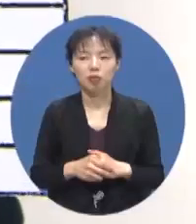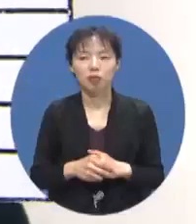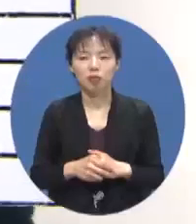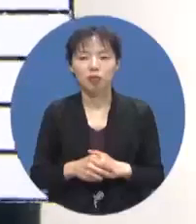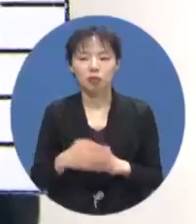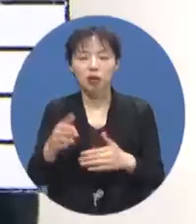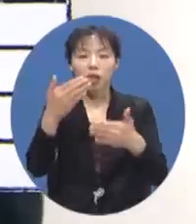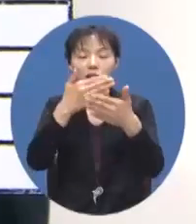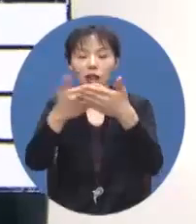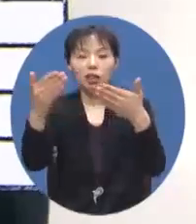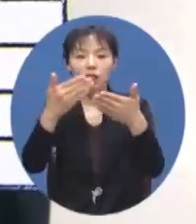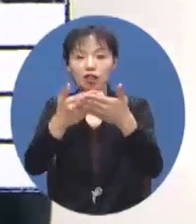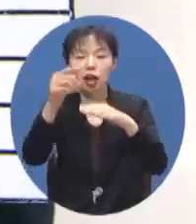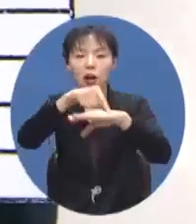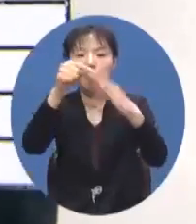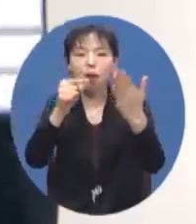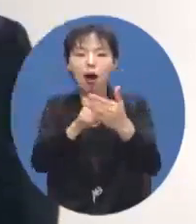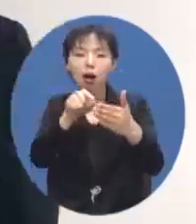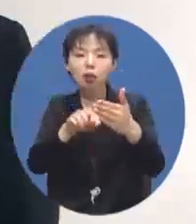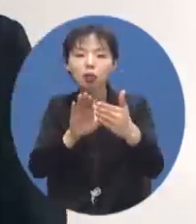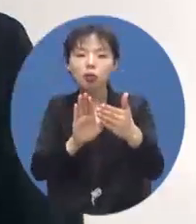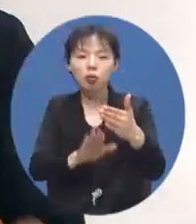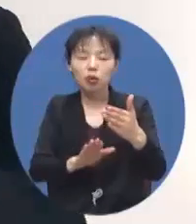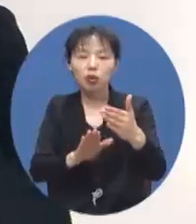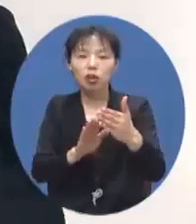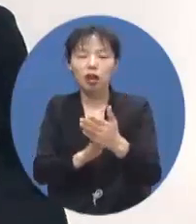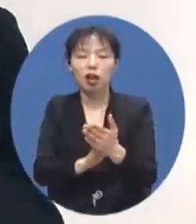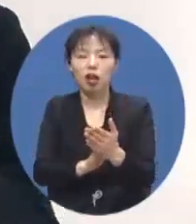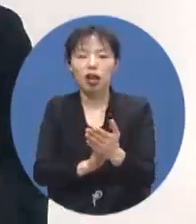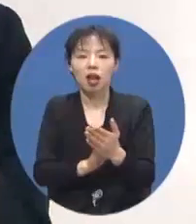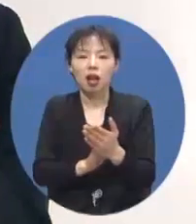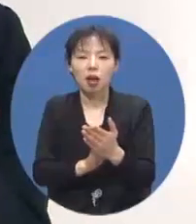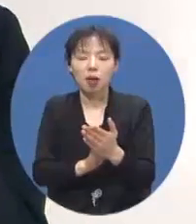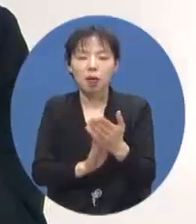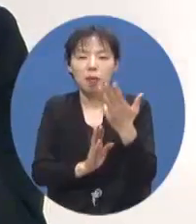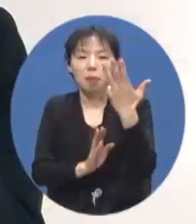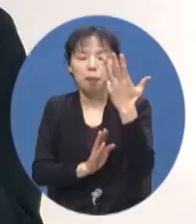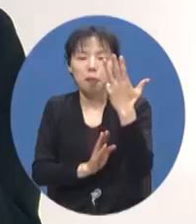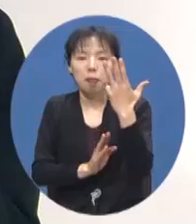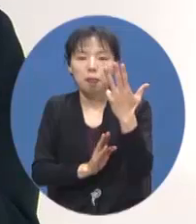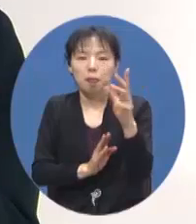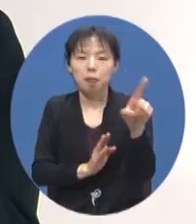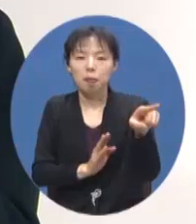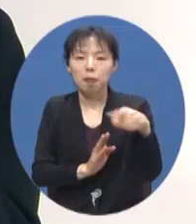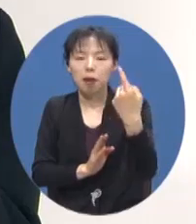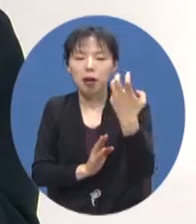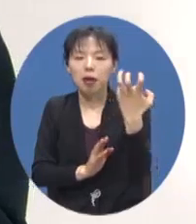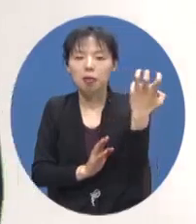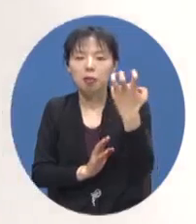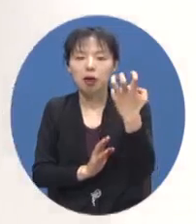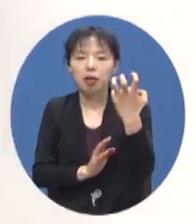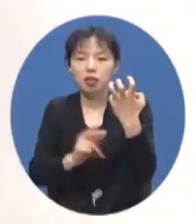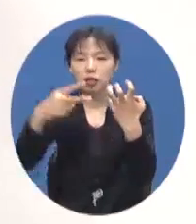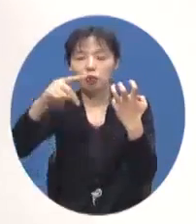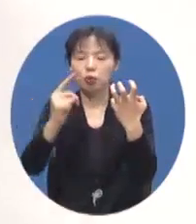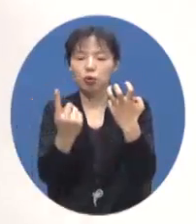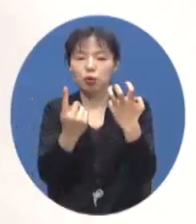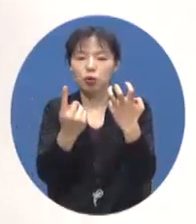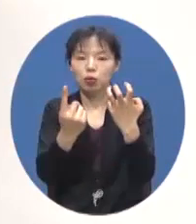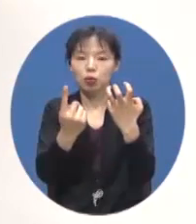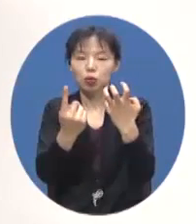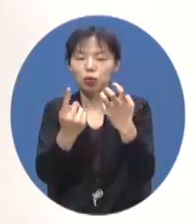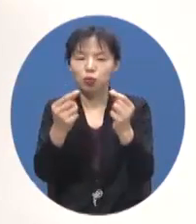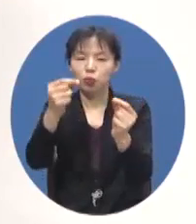이 그림을 마음속에서 180도 회전시켜 보십시오. 그럼 그림은 어떻게 변해 있을까요?